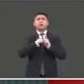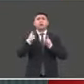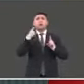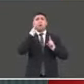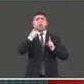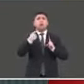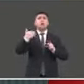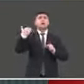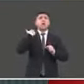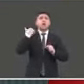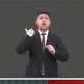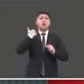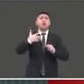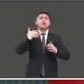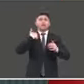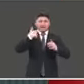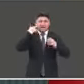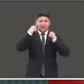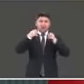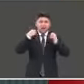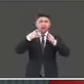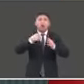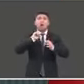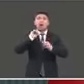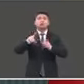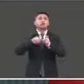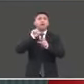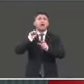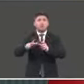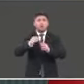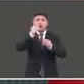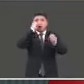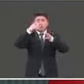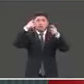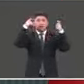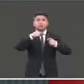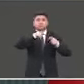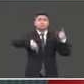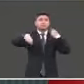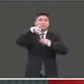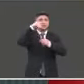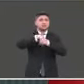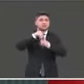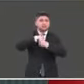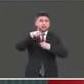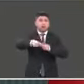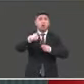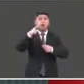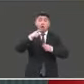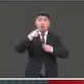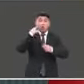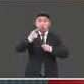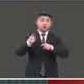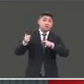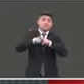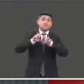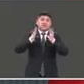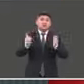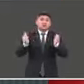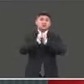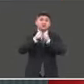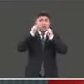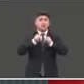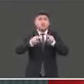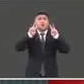yenilenebilir enerji atık yönetimi orman alanlarının özellikle artırılması gibi